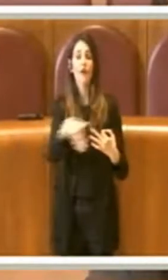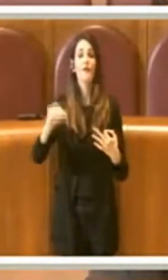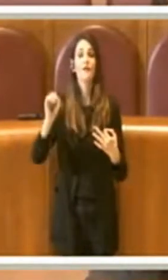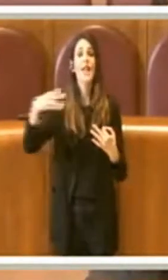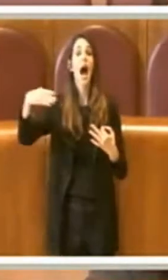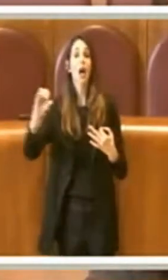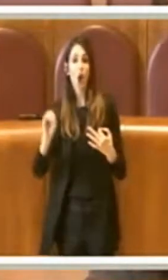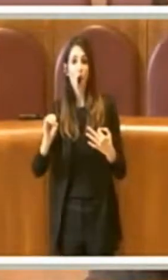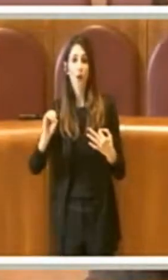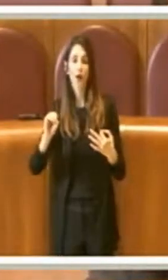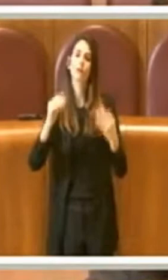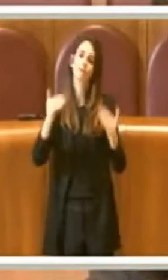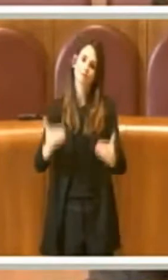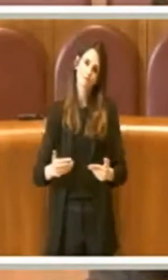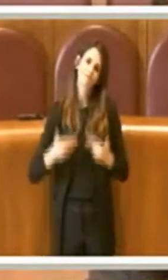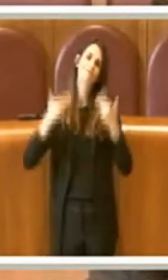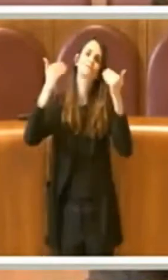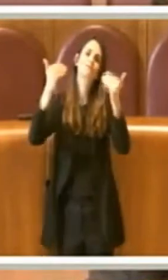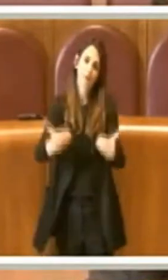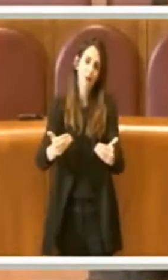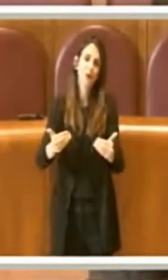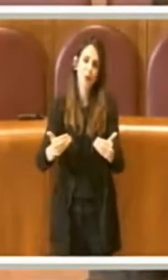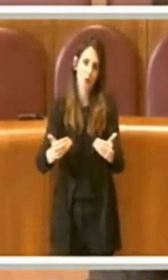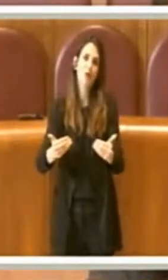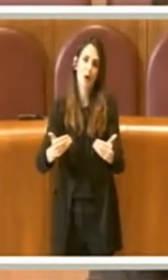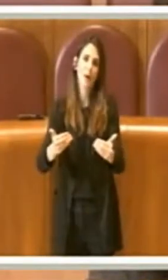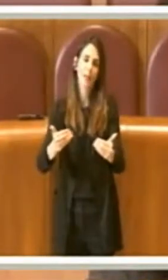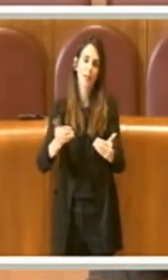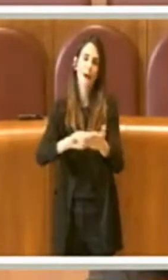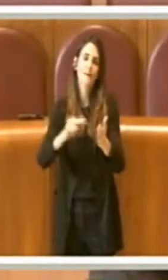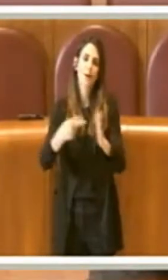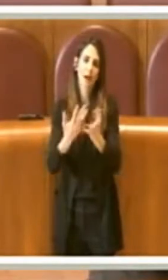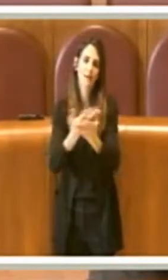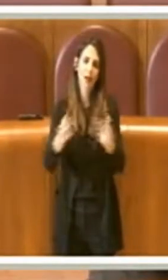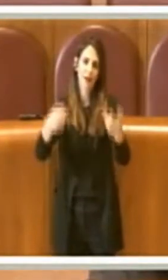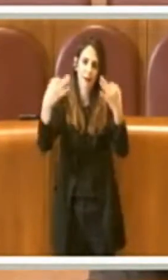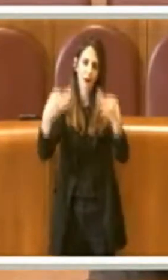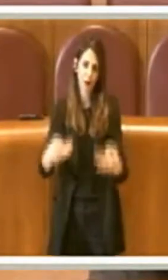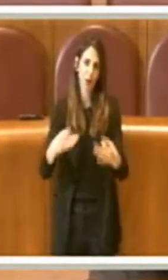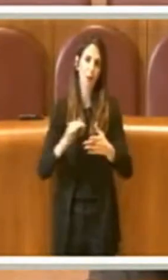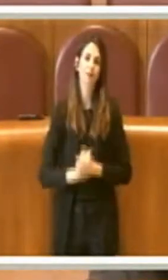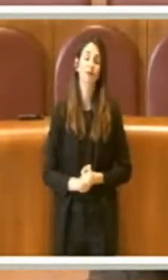soddisfatta nella prossima variazione, anche insieme ad altre situazioni.